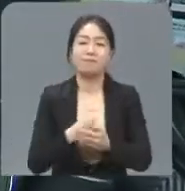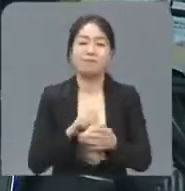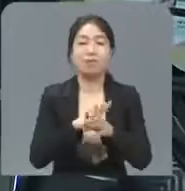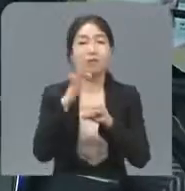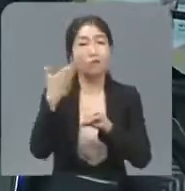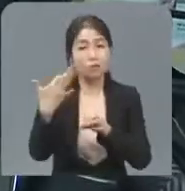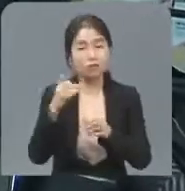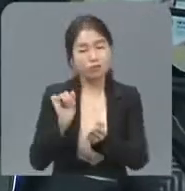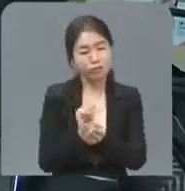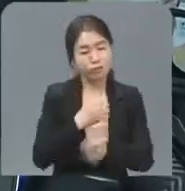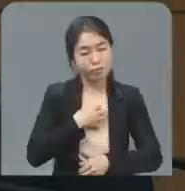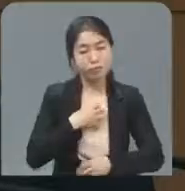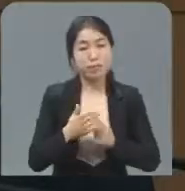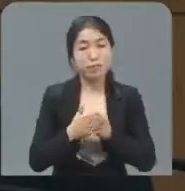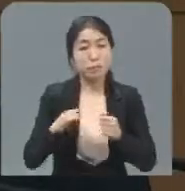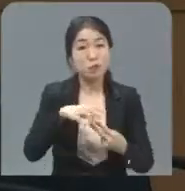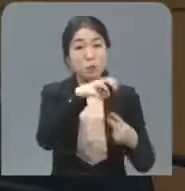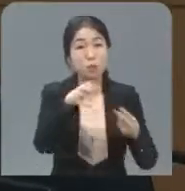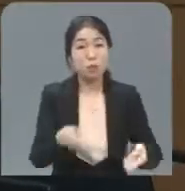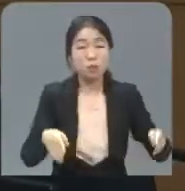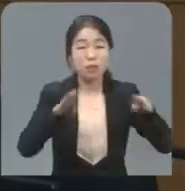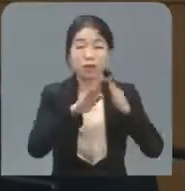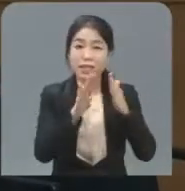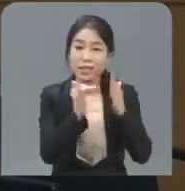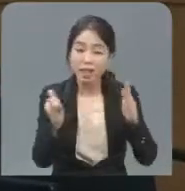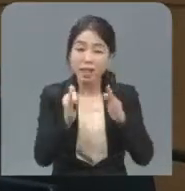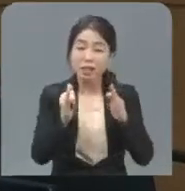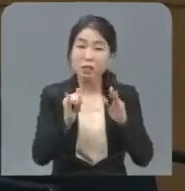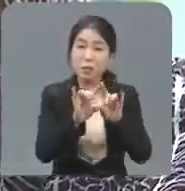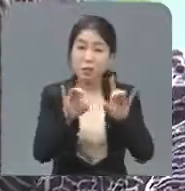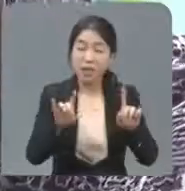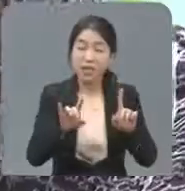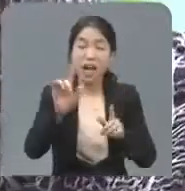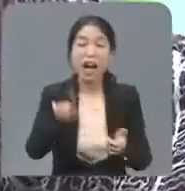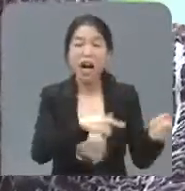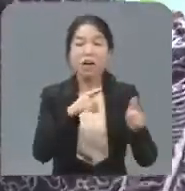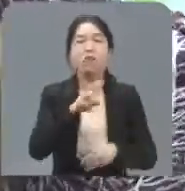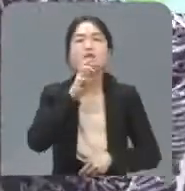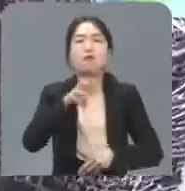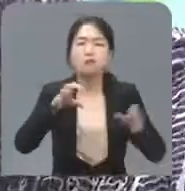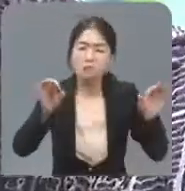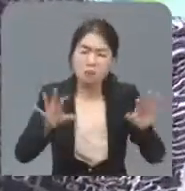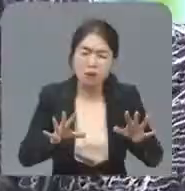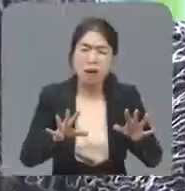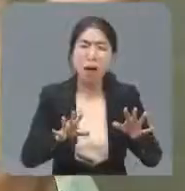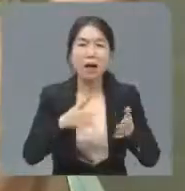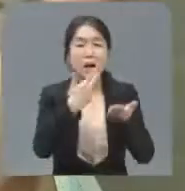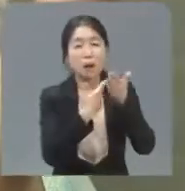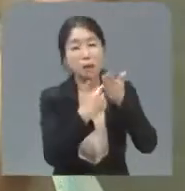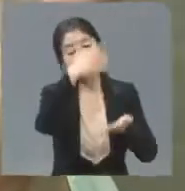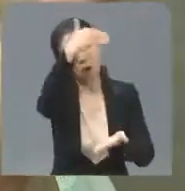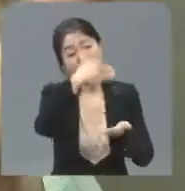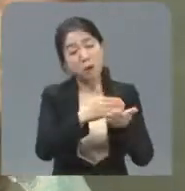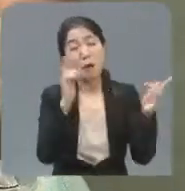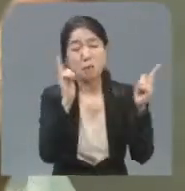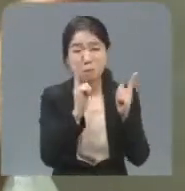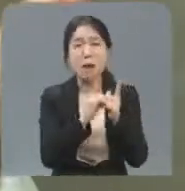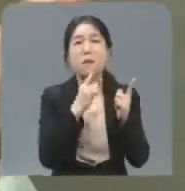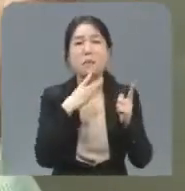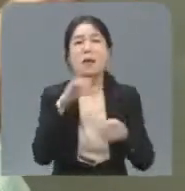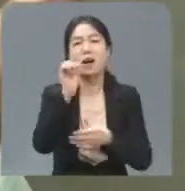코로나19 감염 우려로 이 요양원에서는 가족당 하루 30분 비대면 면회만 허용하고 있습니다. 마음이